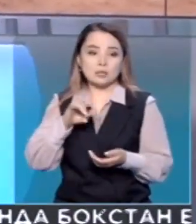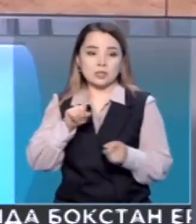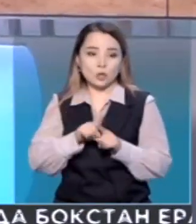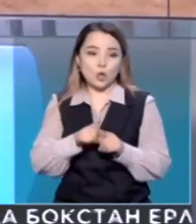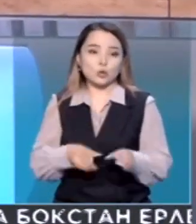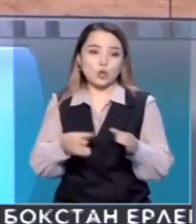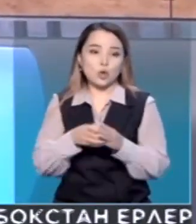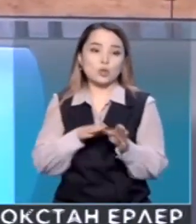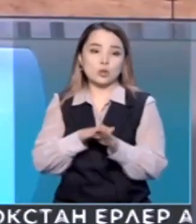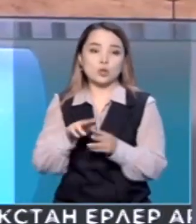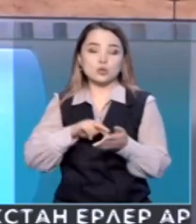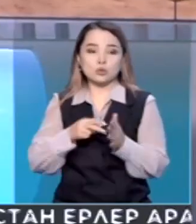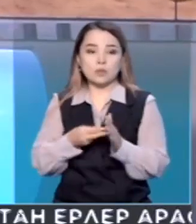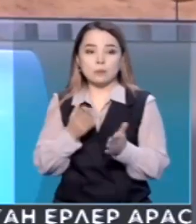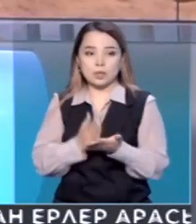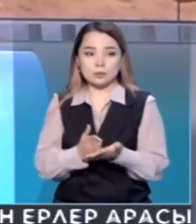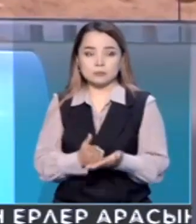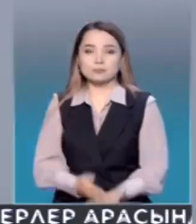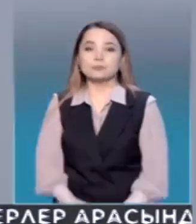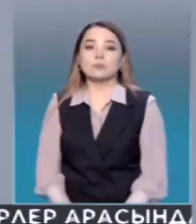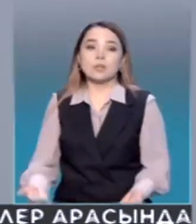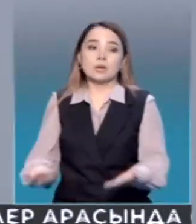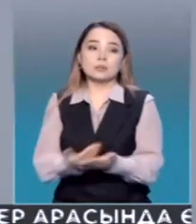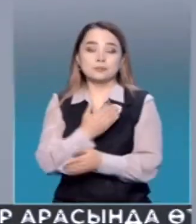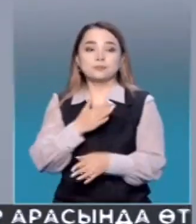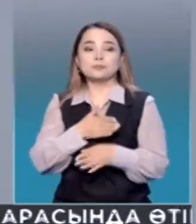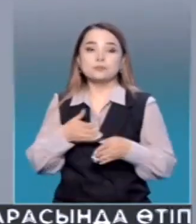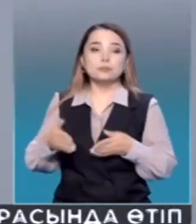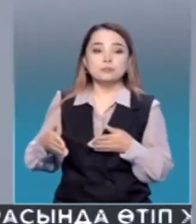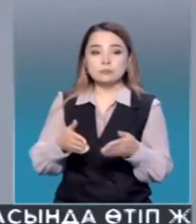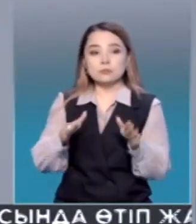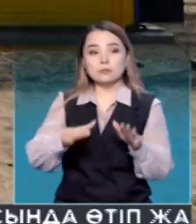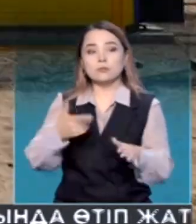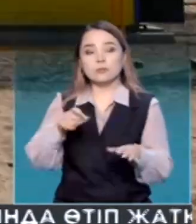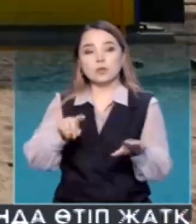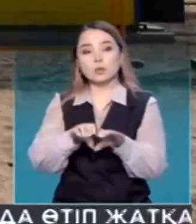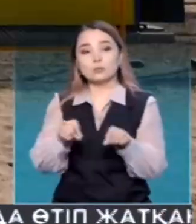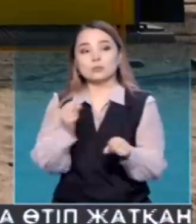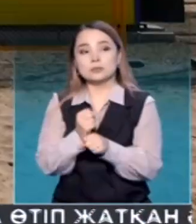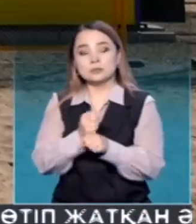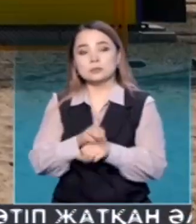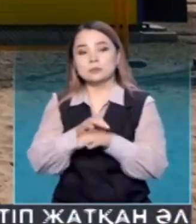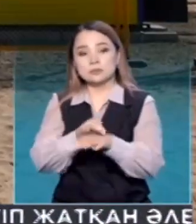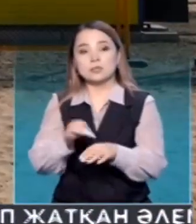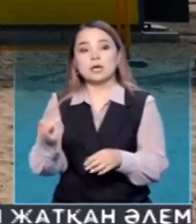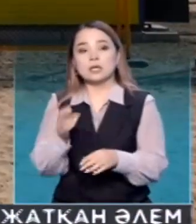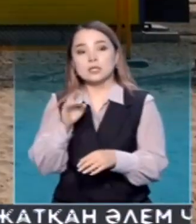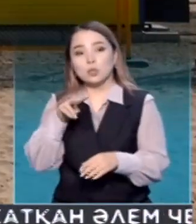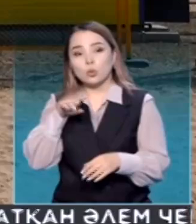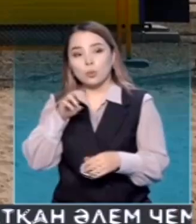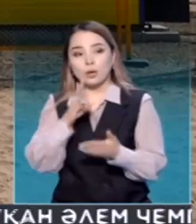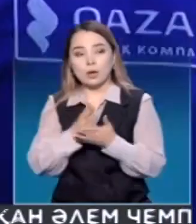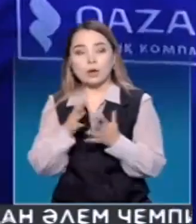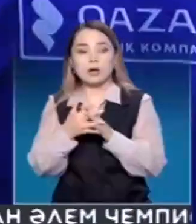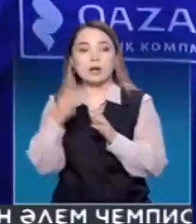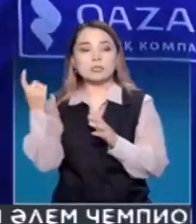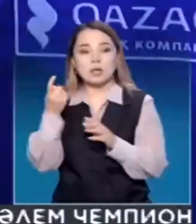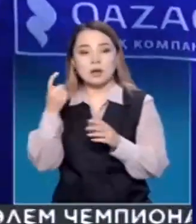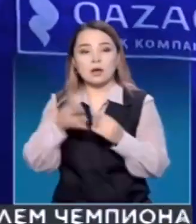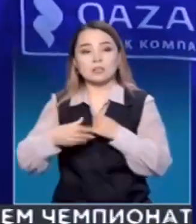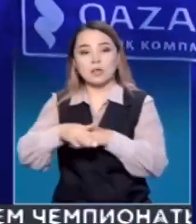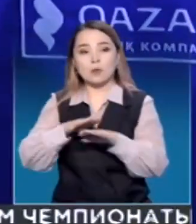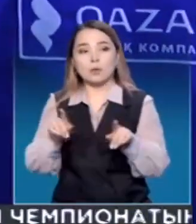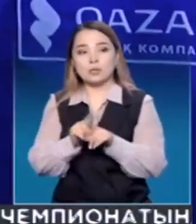компаниясы жүзеге асырды. Жаңа магистральды газ құбыры құрық портының нысандарын, Қызылқұм жеріндегі агро аймақты,